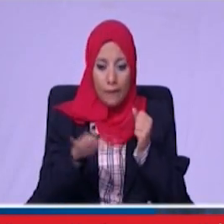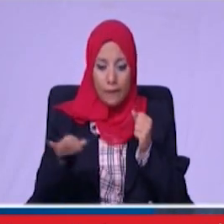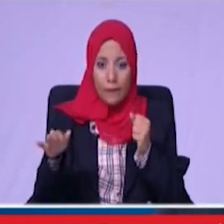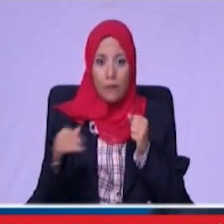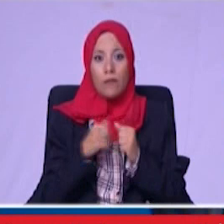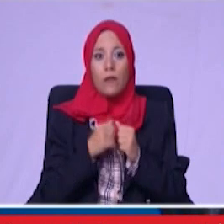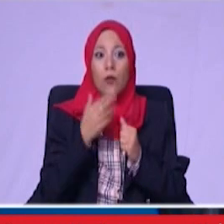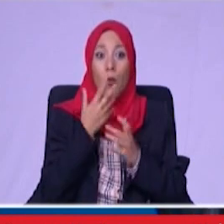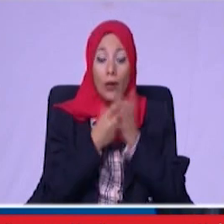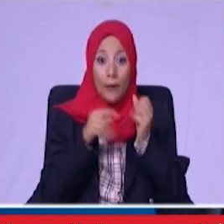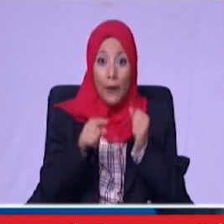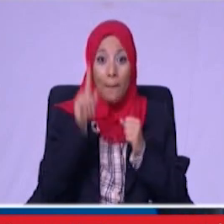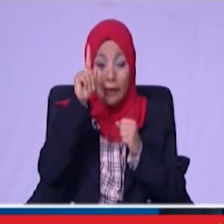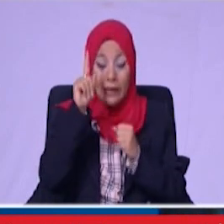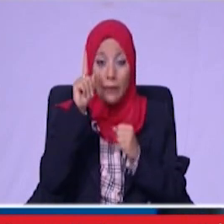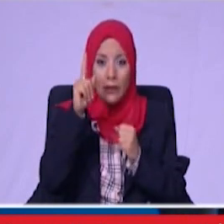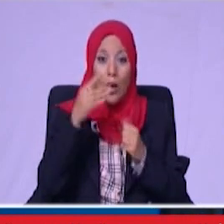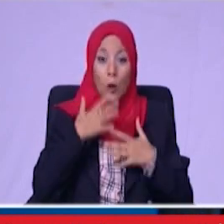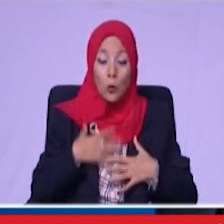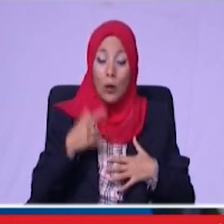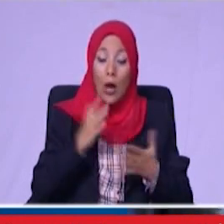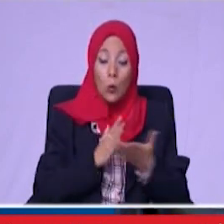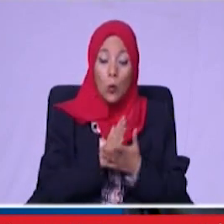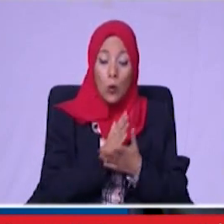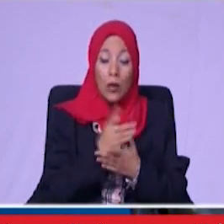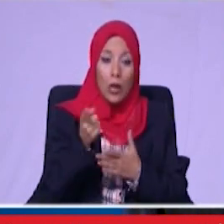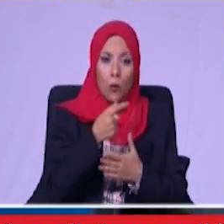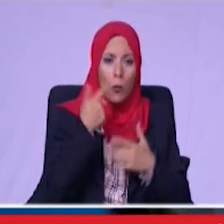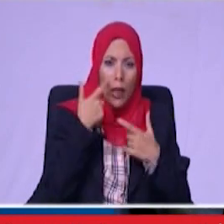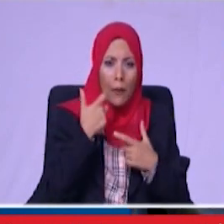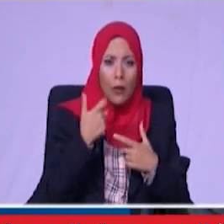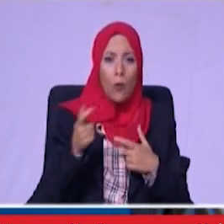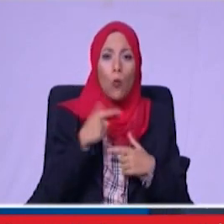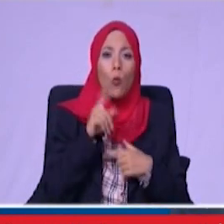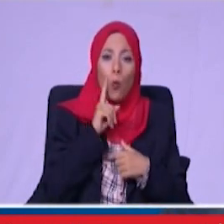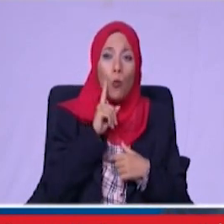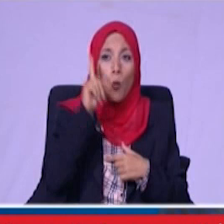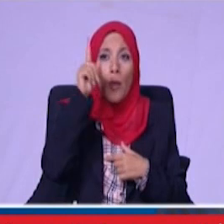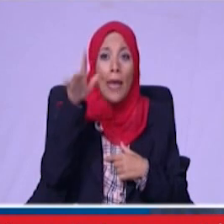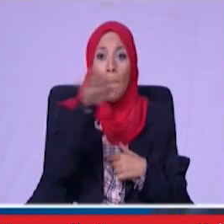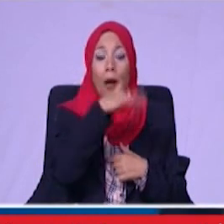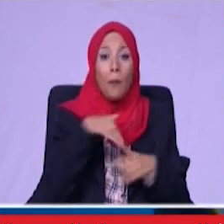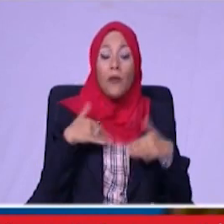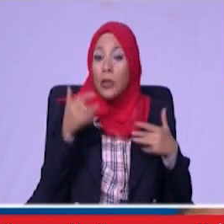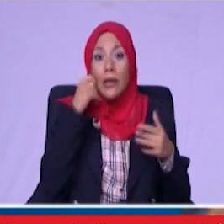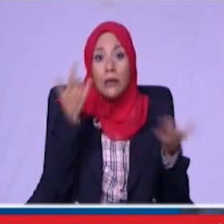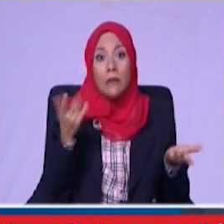الابن ده باذن الله يشفع له ولوالديه والامه يوم القيامه